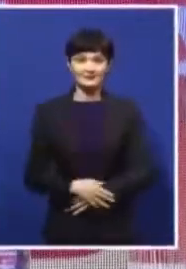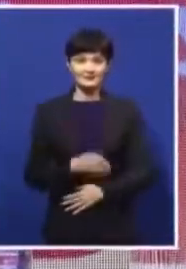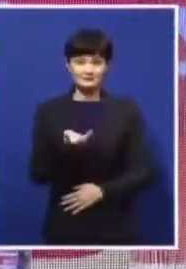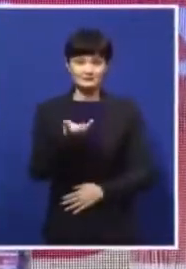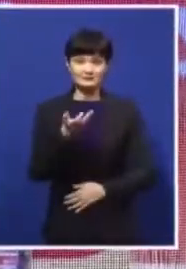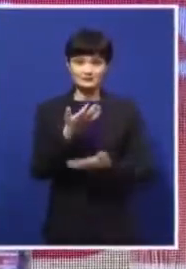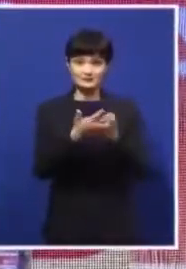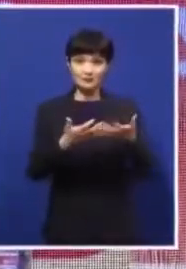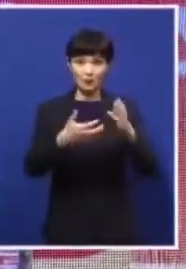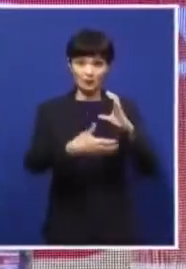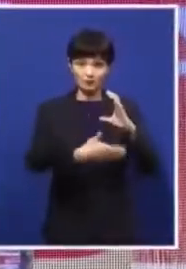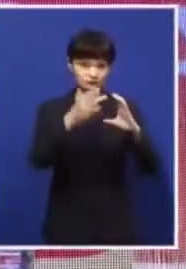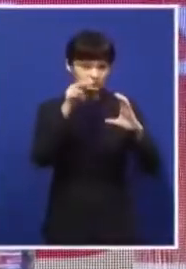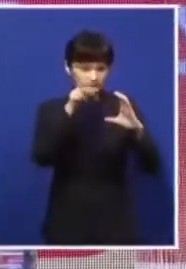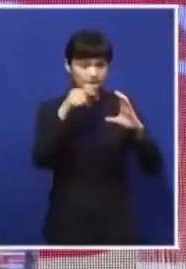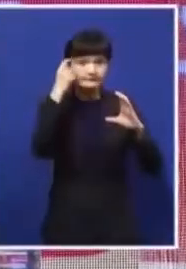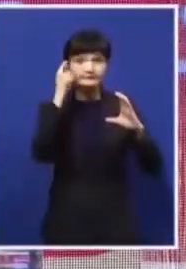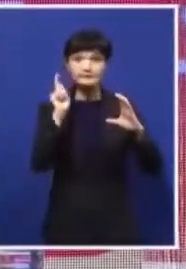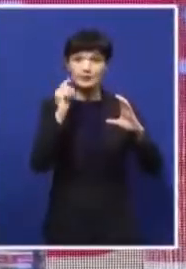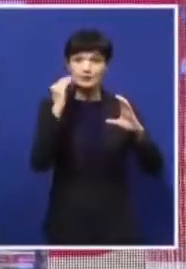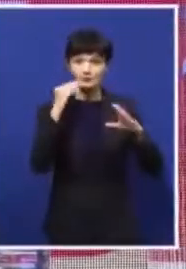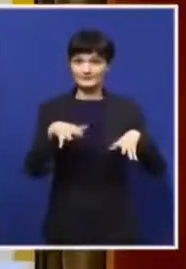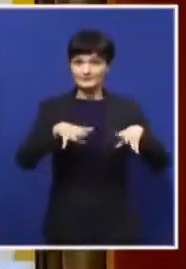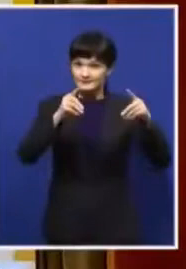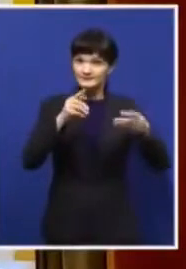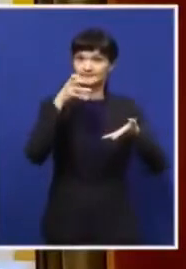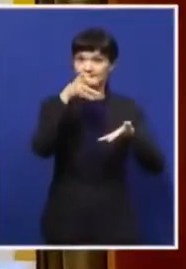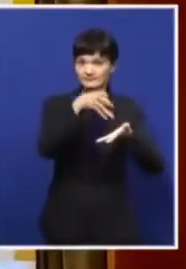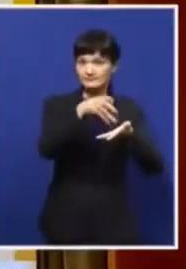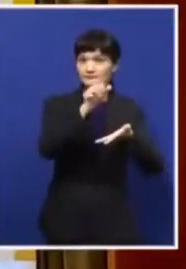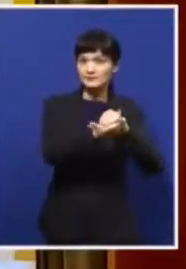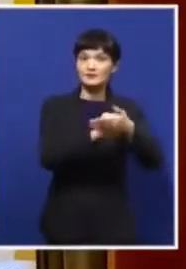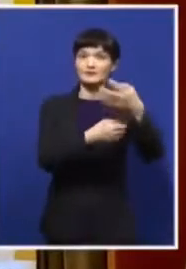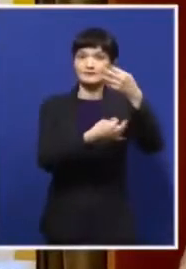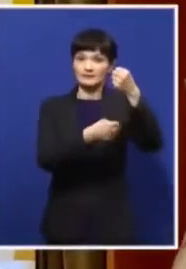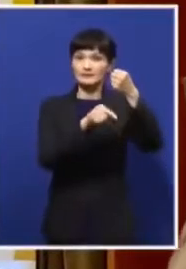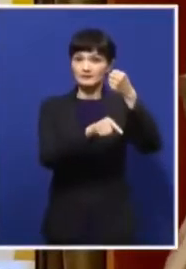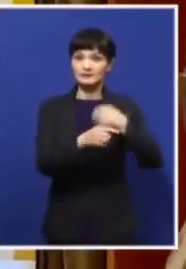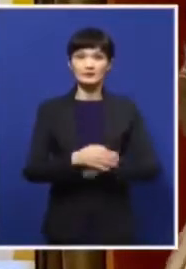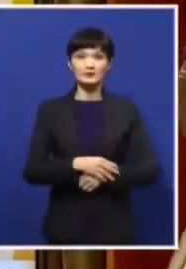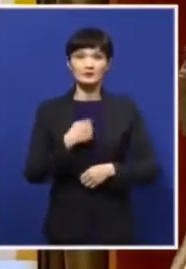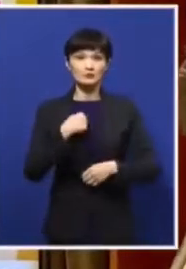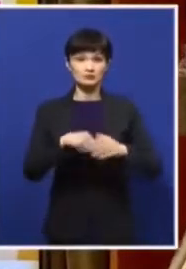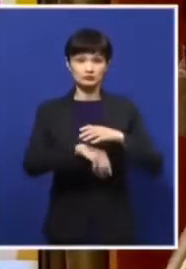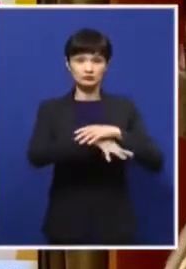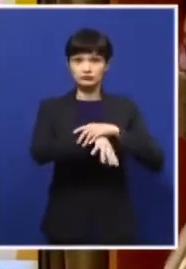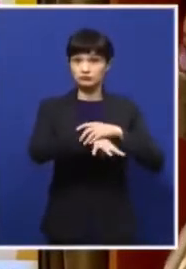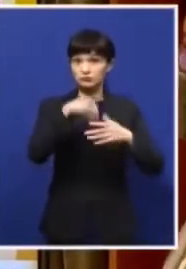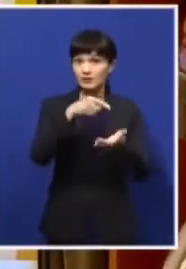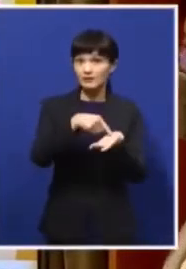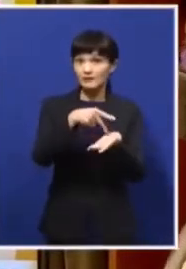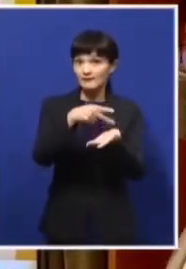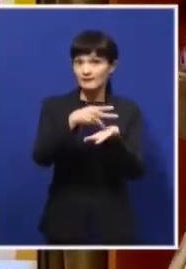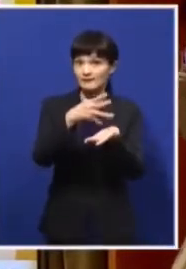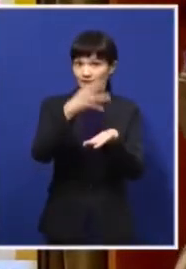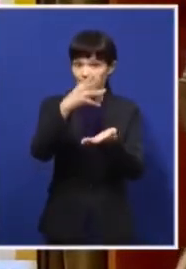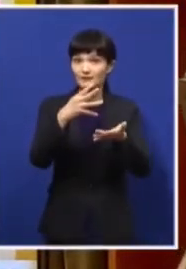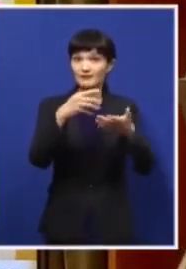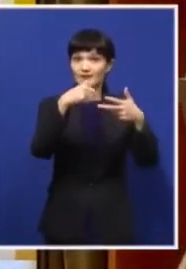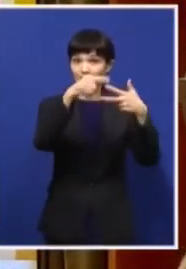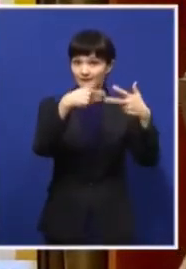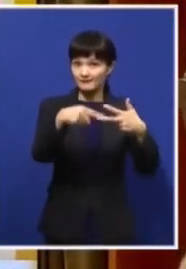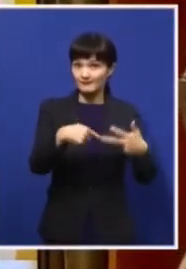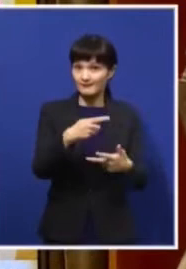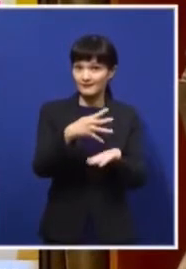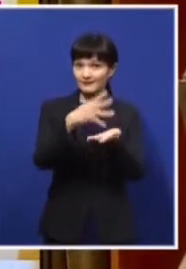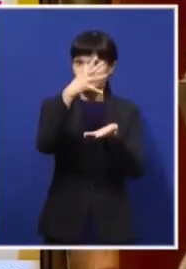思是说，您开始第一次登记的那个时间，因为我们抽4周，所以你如果第一周抽完了再来登记，我们当然